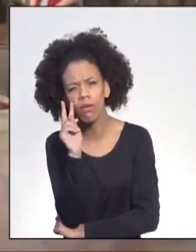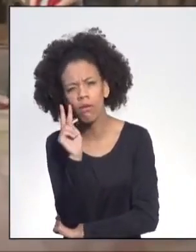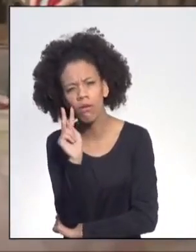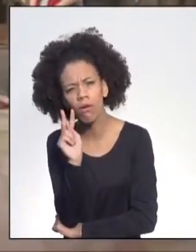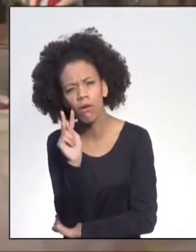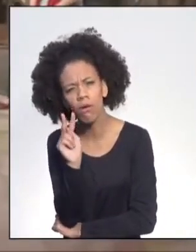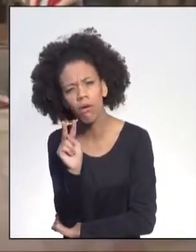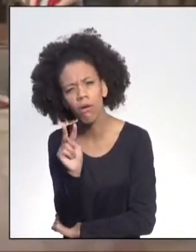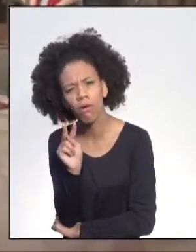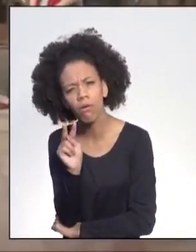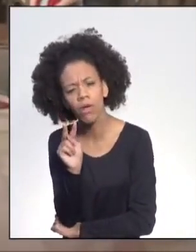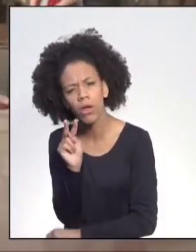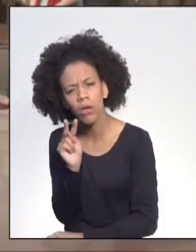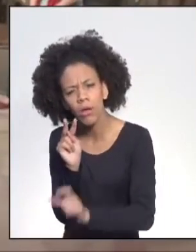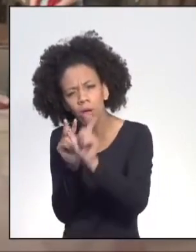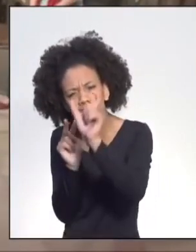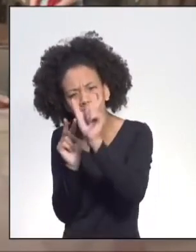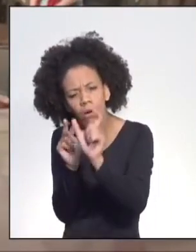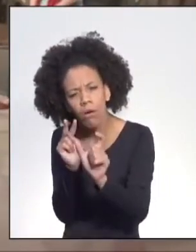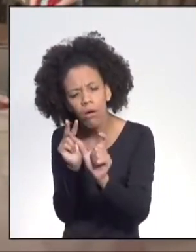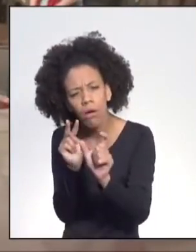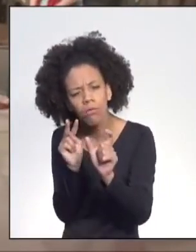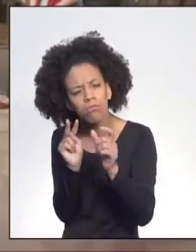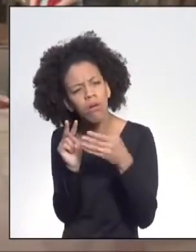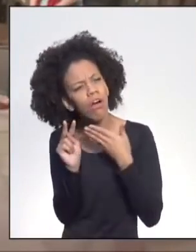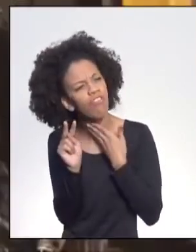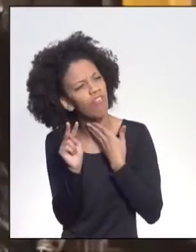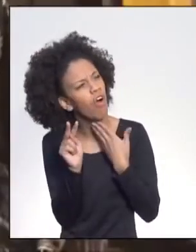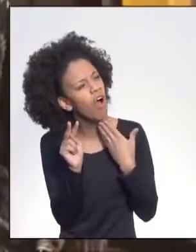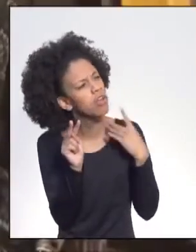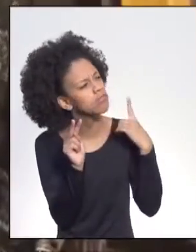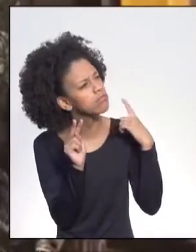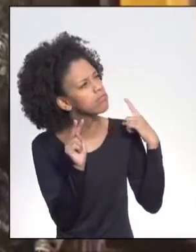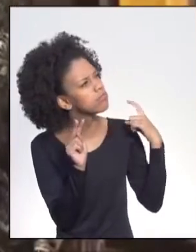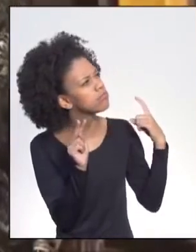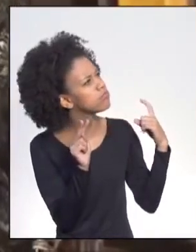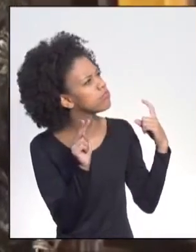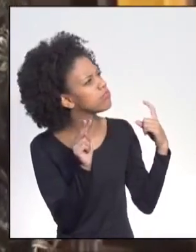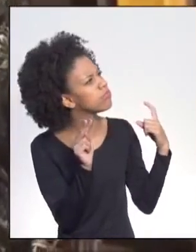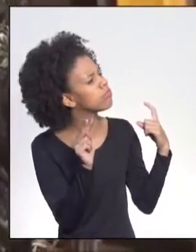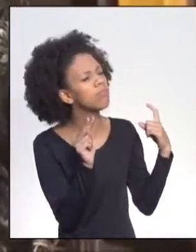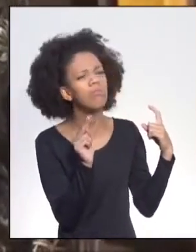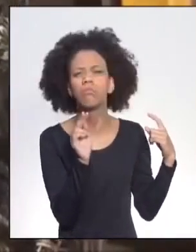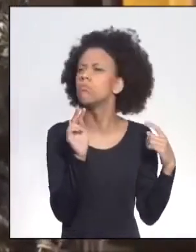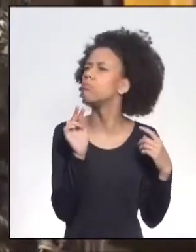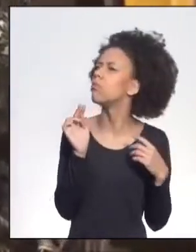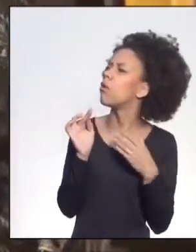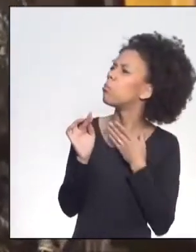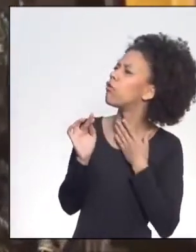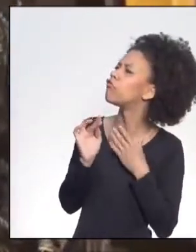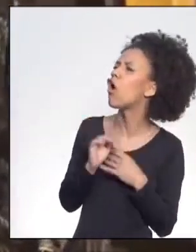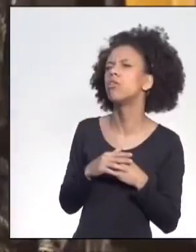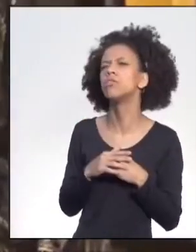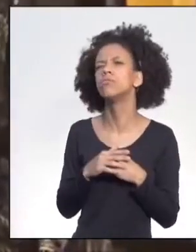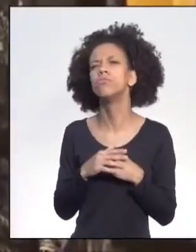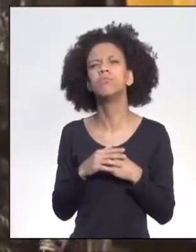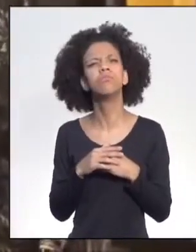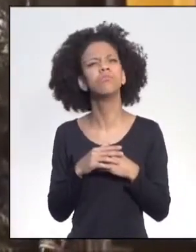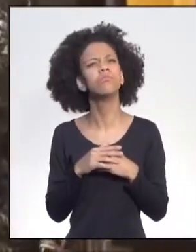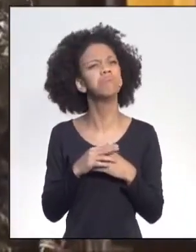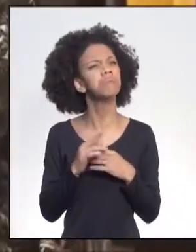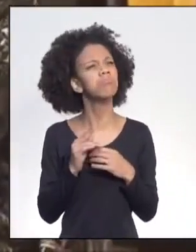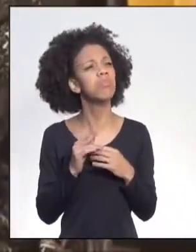entend une petite voix. o viajante ouviu uma voz Une voix qui pequena. venait de on ne sait pas où sur la terre. Uma voz que vinha de algum lugar do chão. J'ai soif. Eu